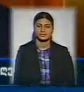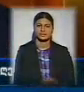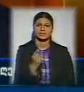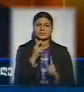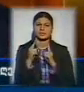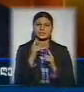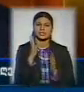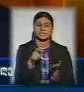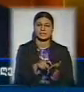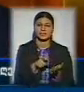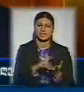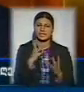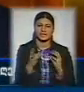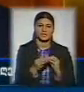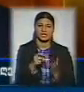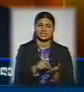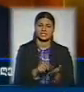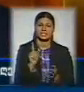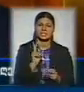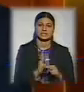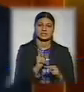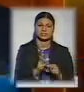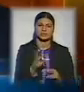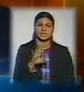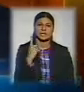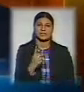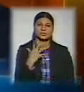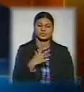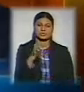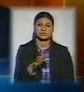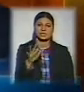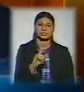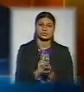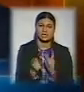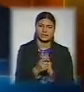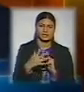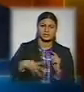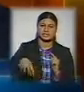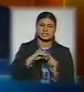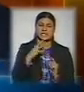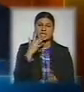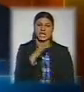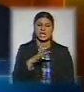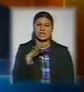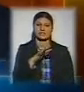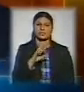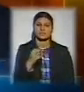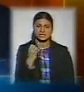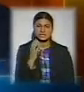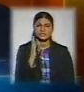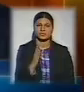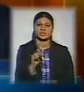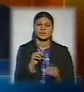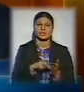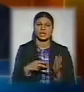Comitetul de განხილული იქნება ყველა საკითხი, რომელიც აწუხებს არა მარტო საქართველოს, არამედ მთლიანად გლობალურად ევროპას და იქნება